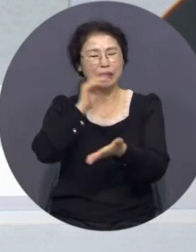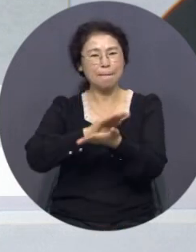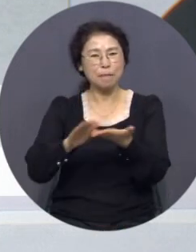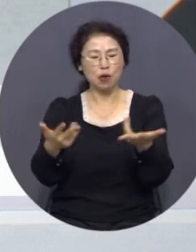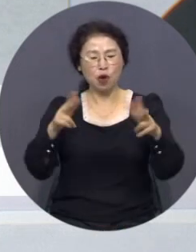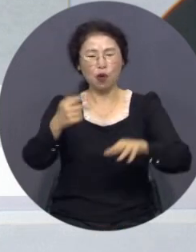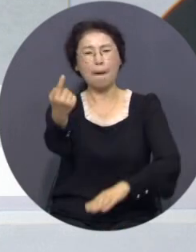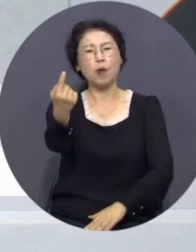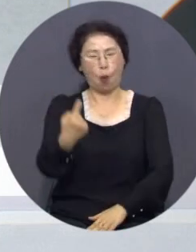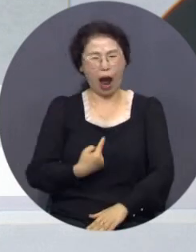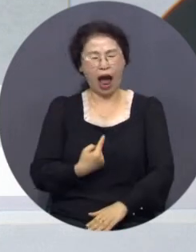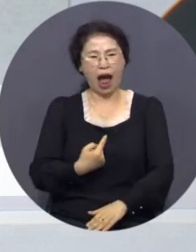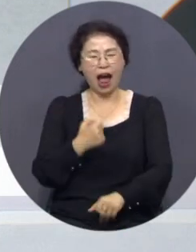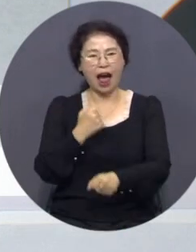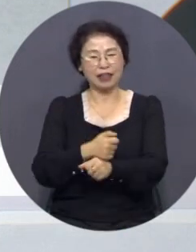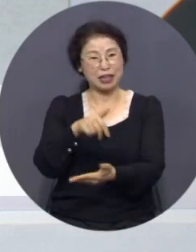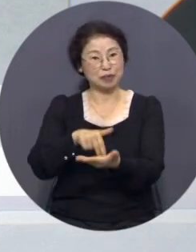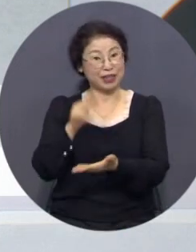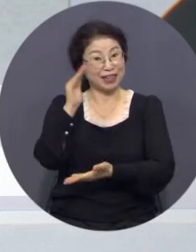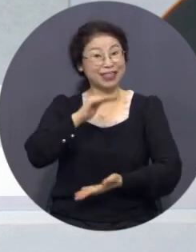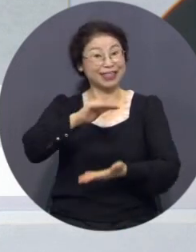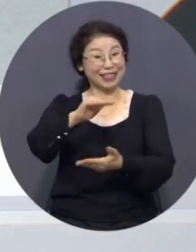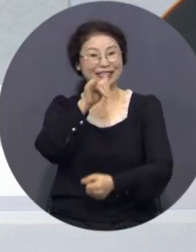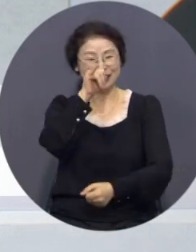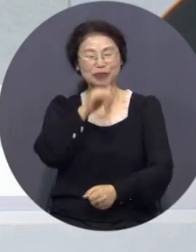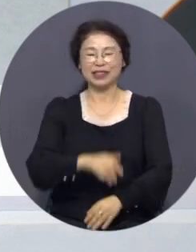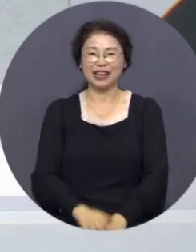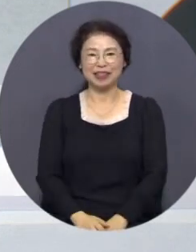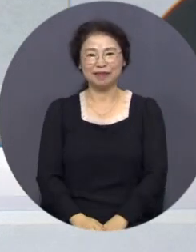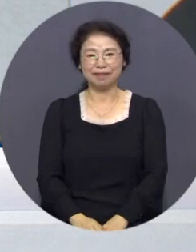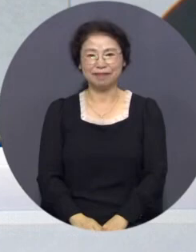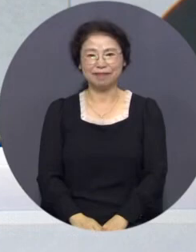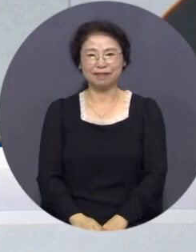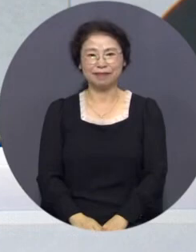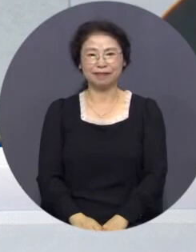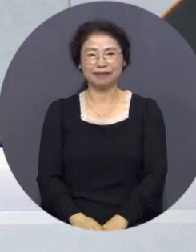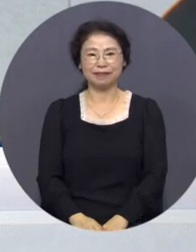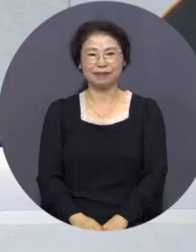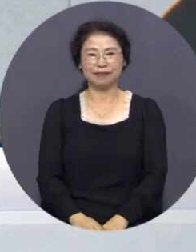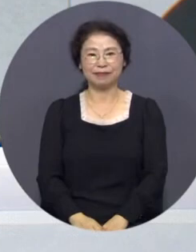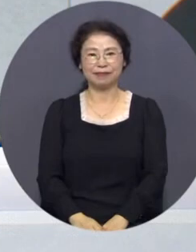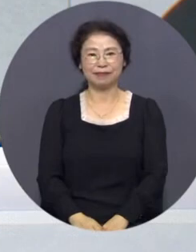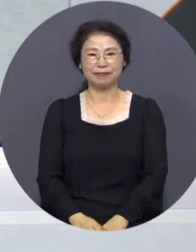평화공원을 방문해야 한다는 의견도 나왔습니다. 박주현 기자입니다.